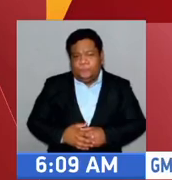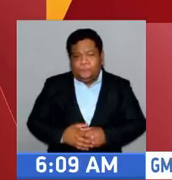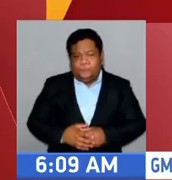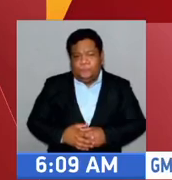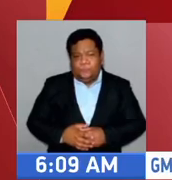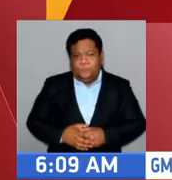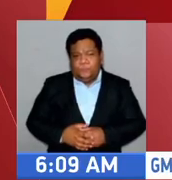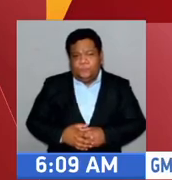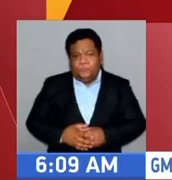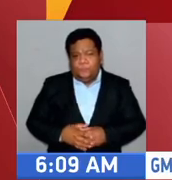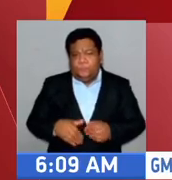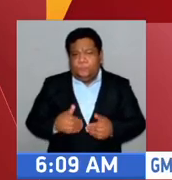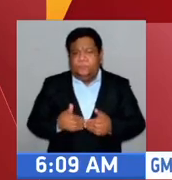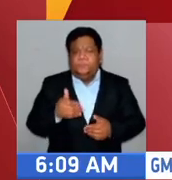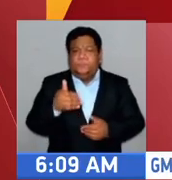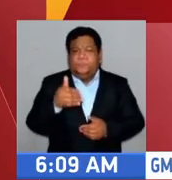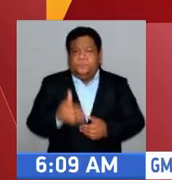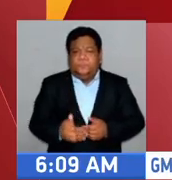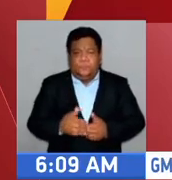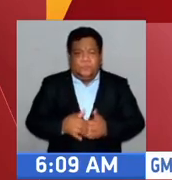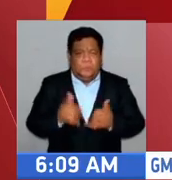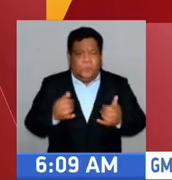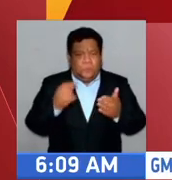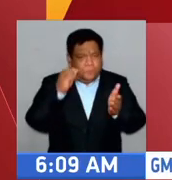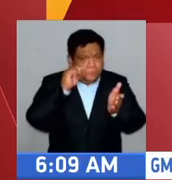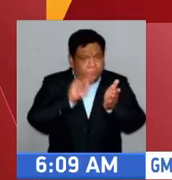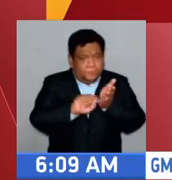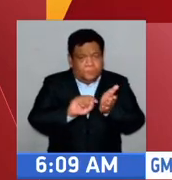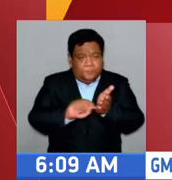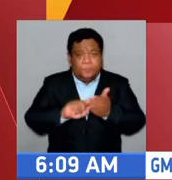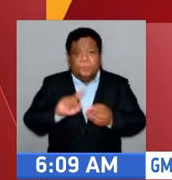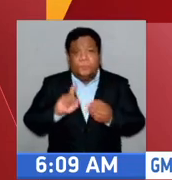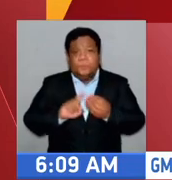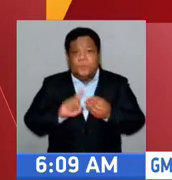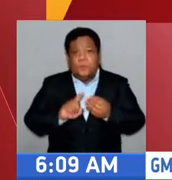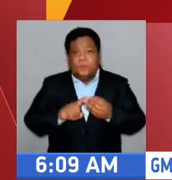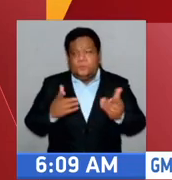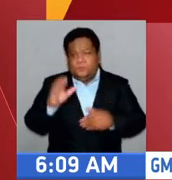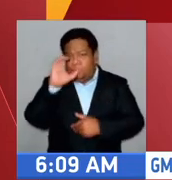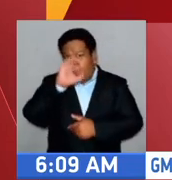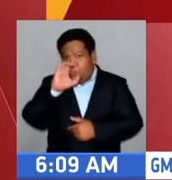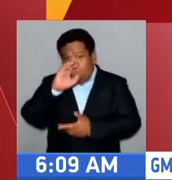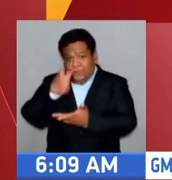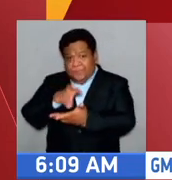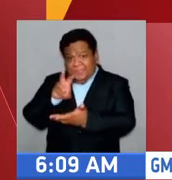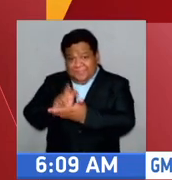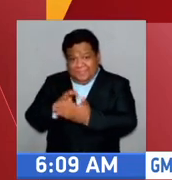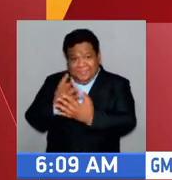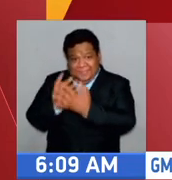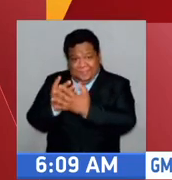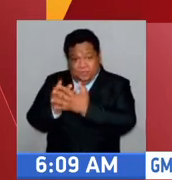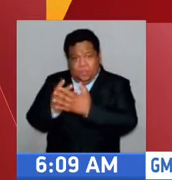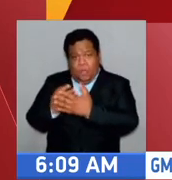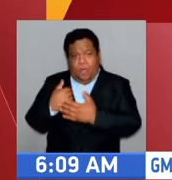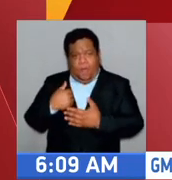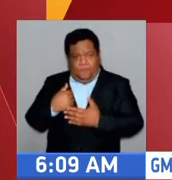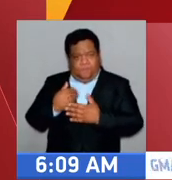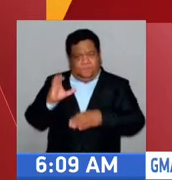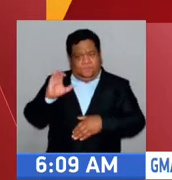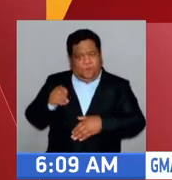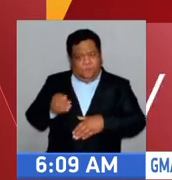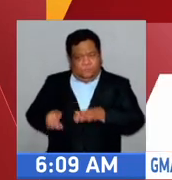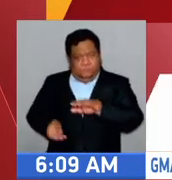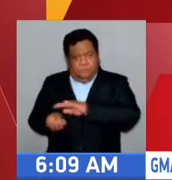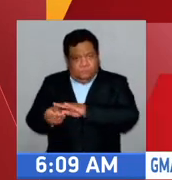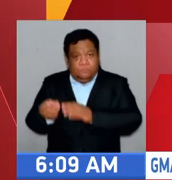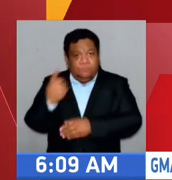Pinaimbisigahan na ang umano'y pagpupuslit ng mga cellphone sa Cebu City Jail male dormitory kapalit ng pera. Isang dating bilanggo na si alias